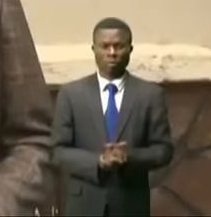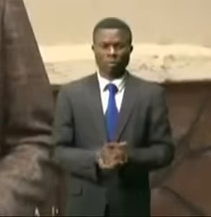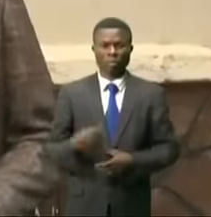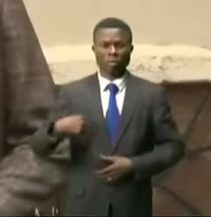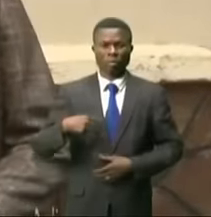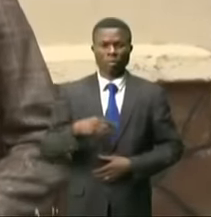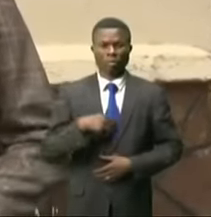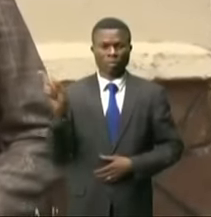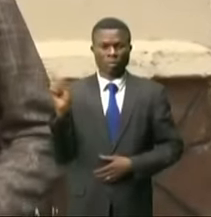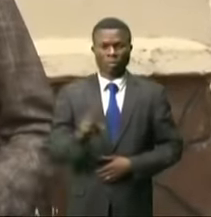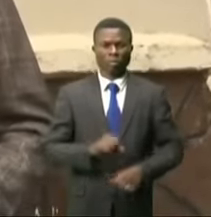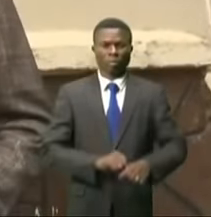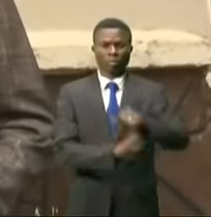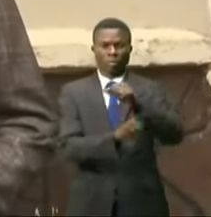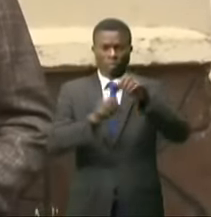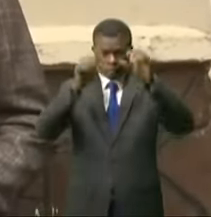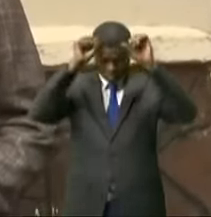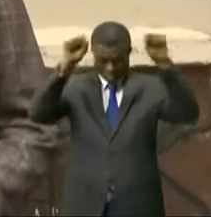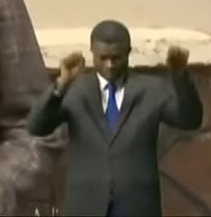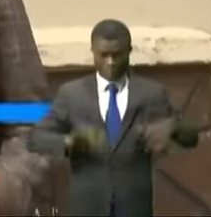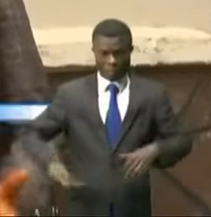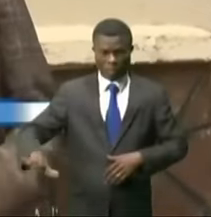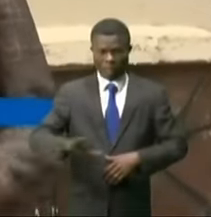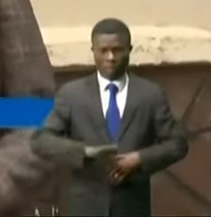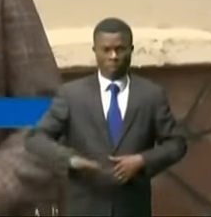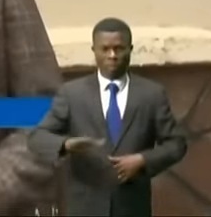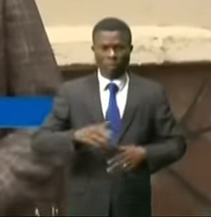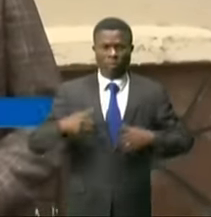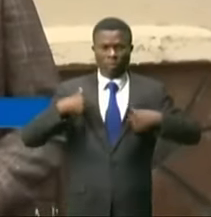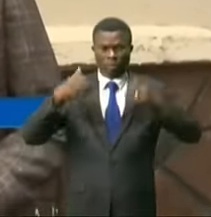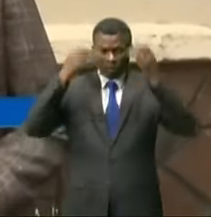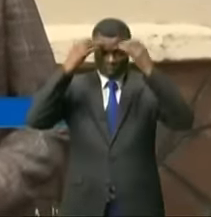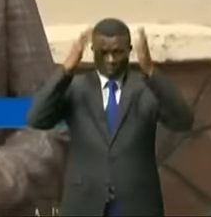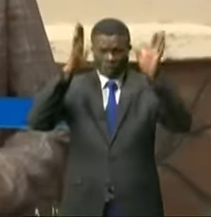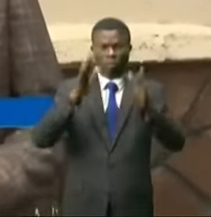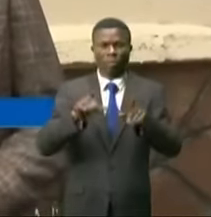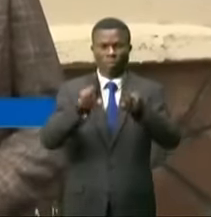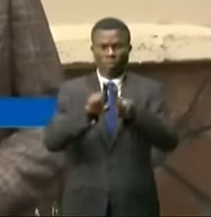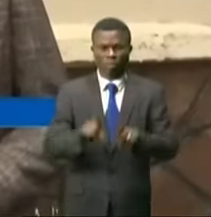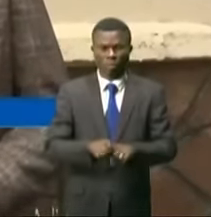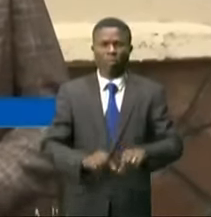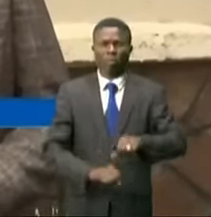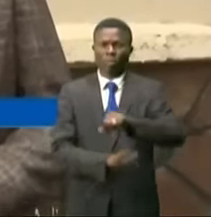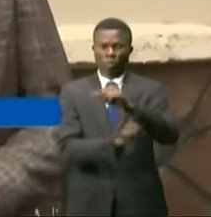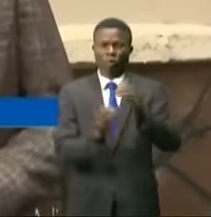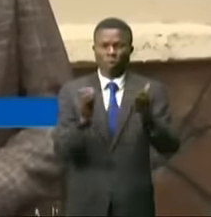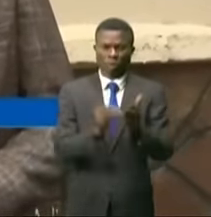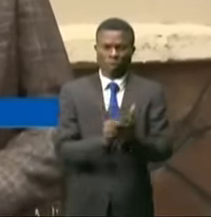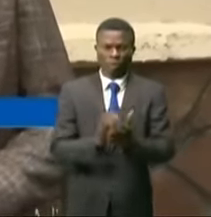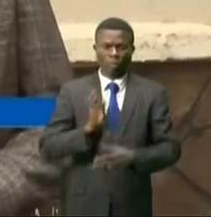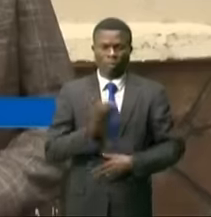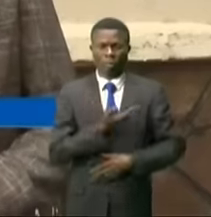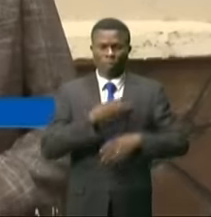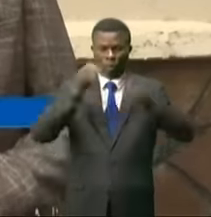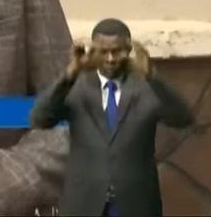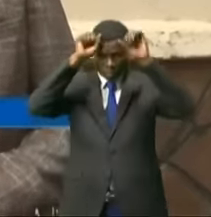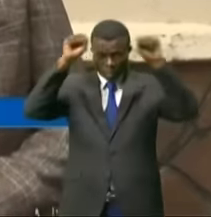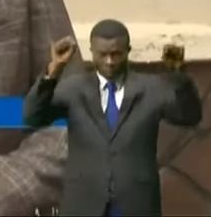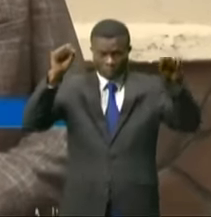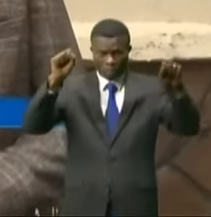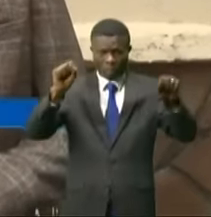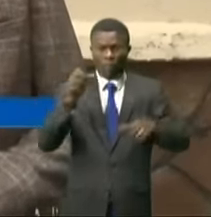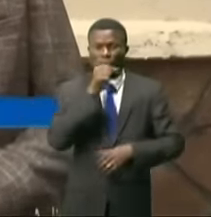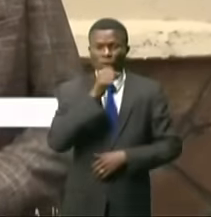venus soutenir le président Abdel Fattah Sissi, et même que nous aussi nous soutenons notre président